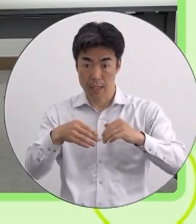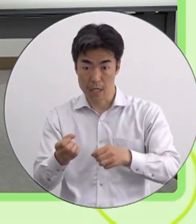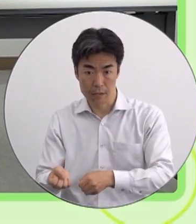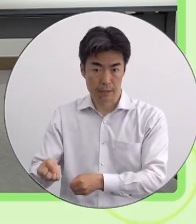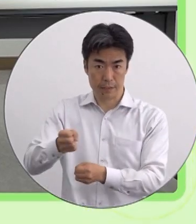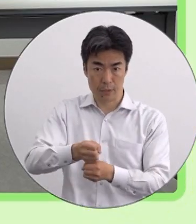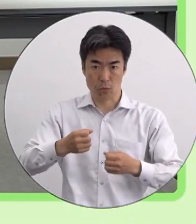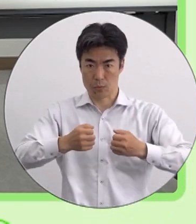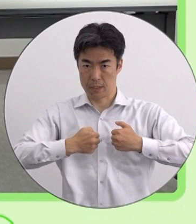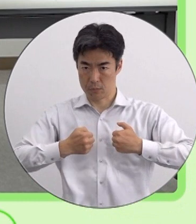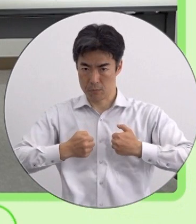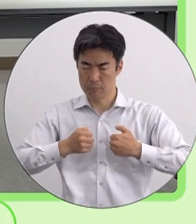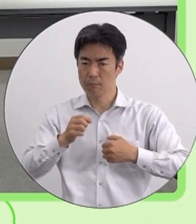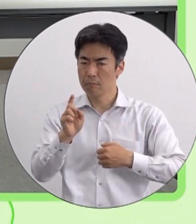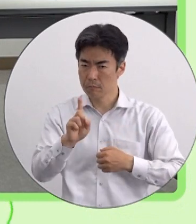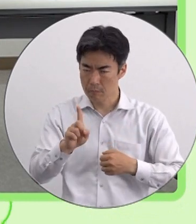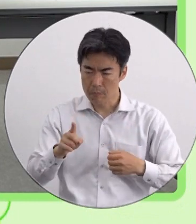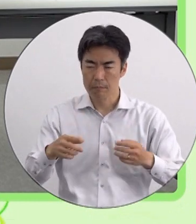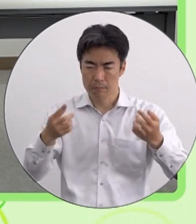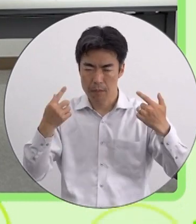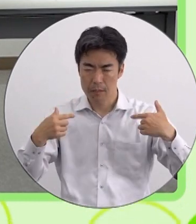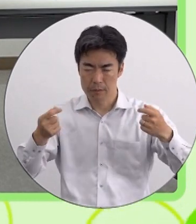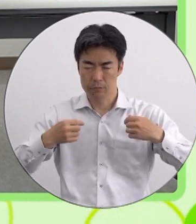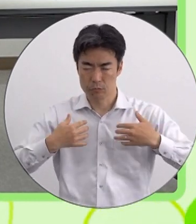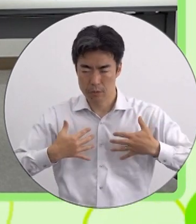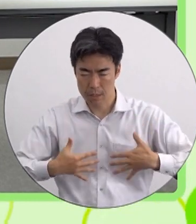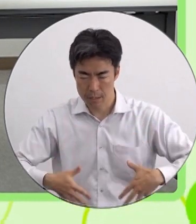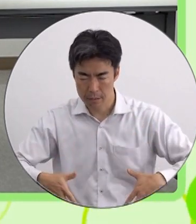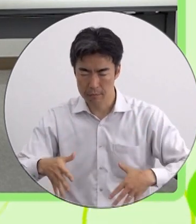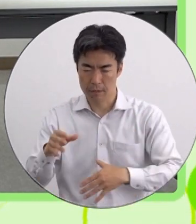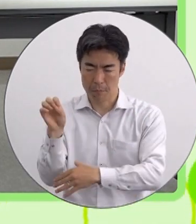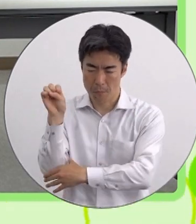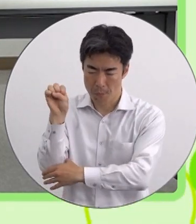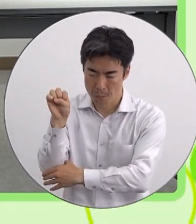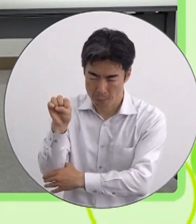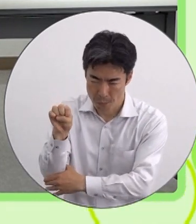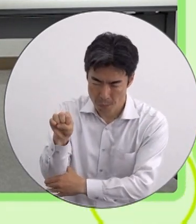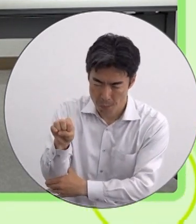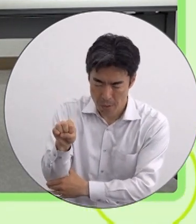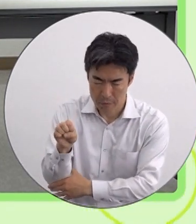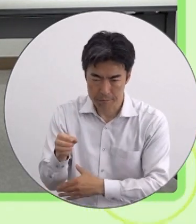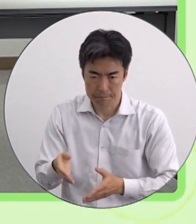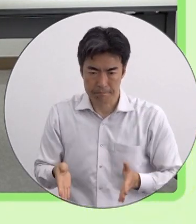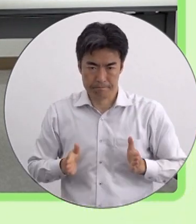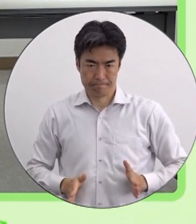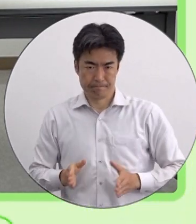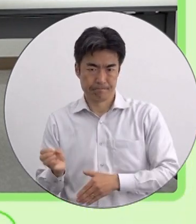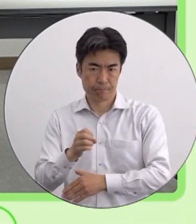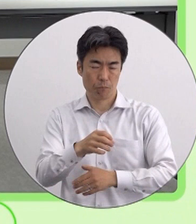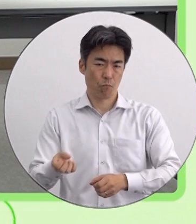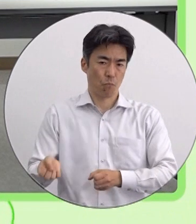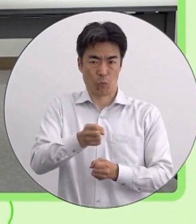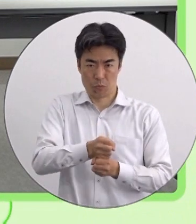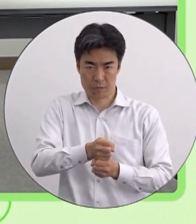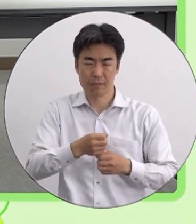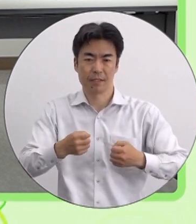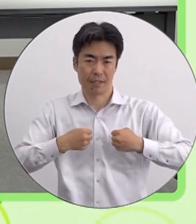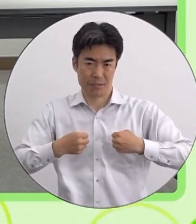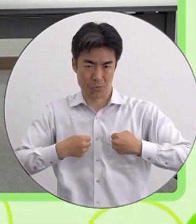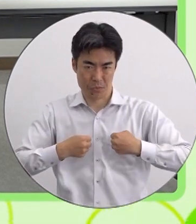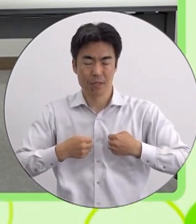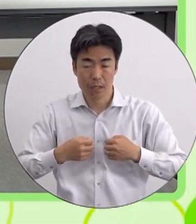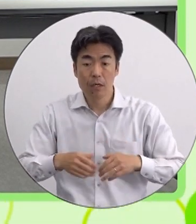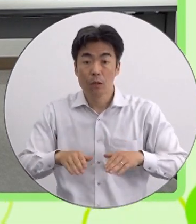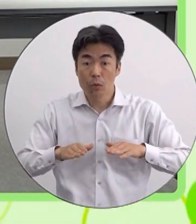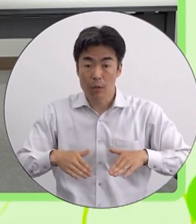ット体操。 越谷リセット体操は日頃の疲れや姿勢の悪化をリセットする体操です。今回